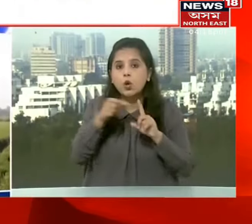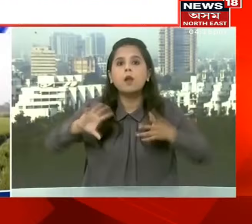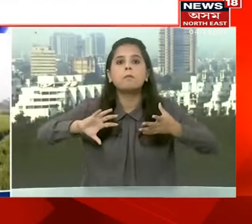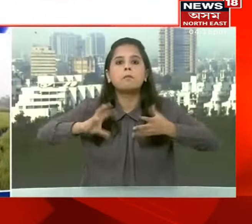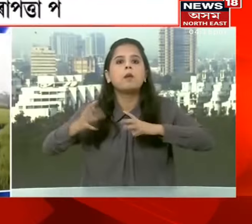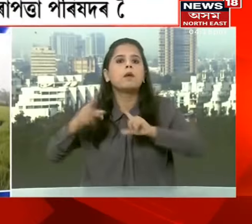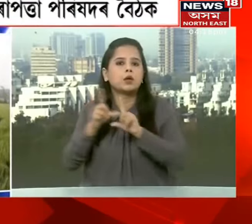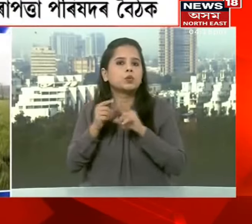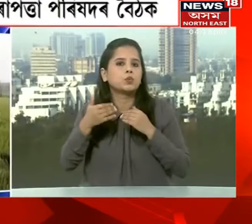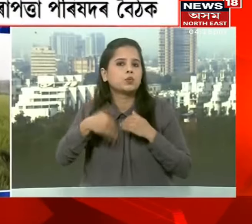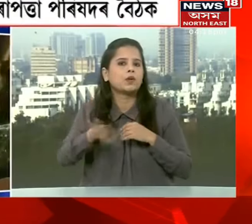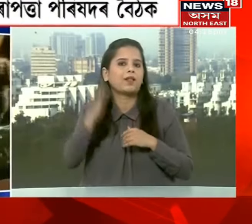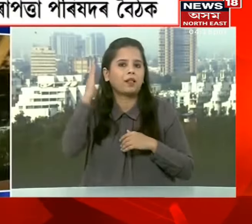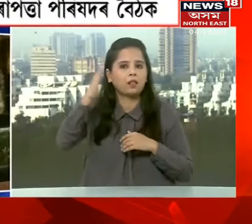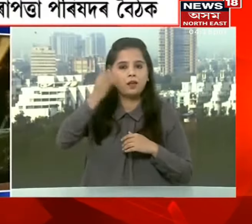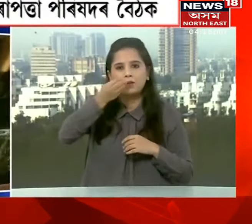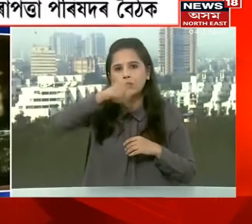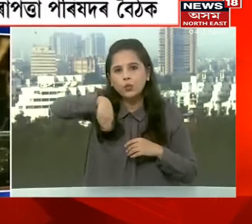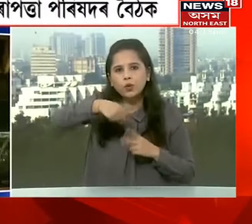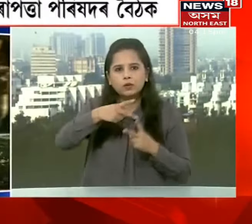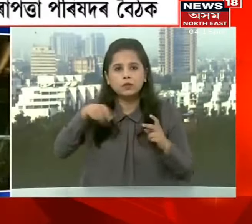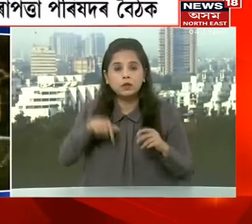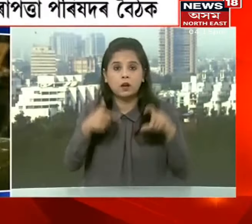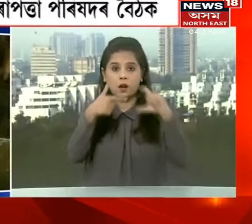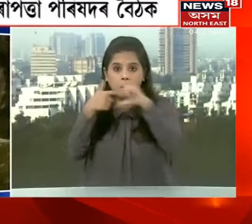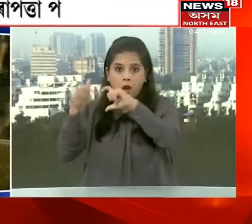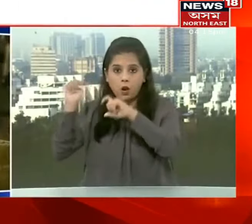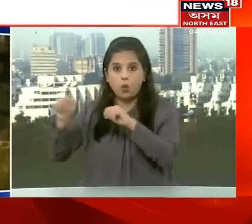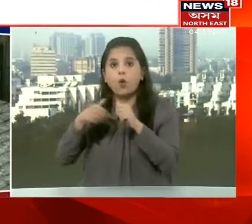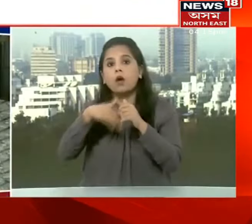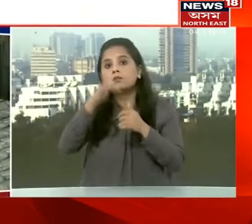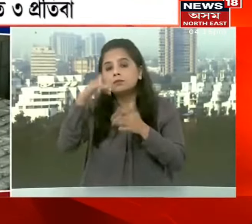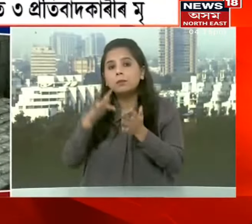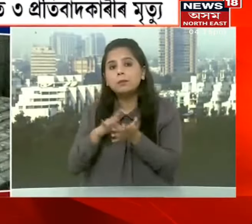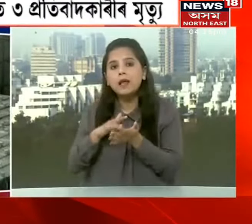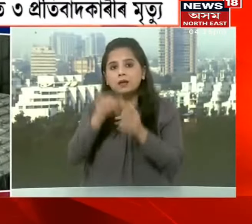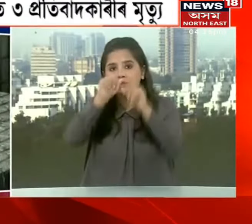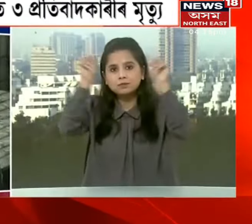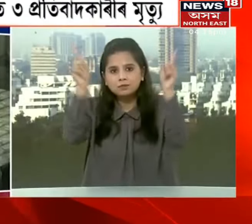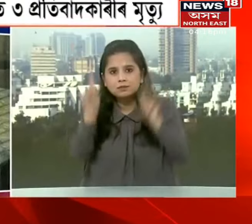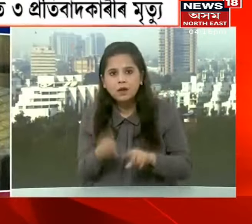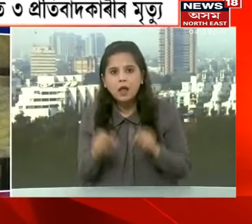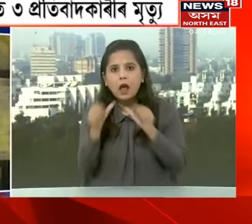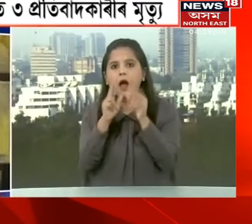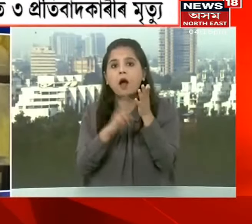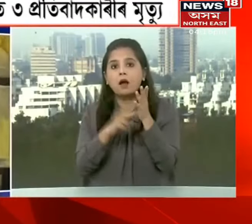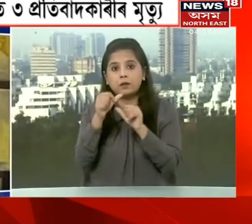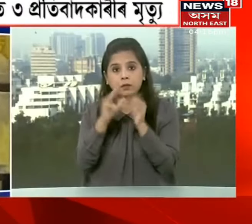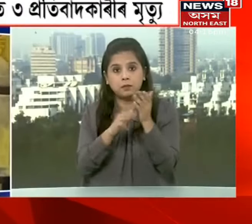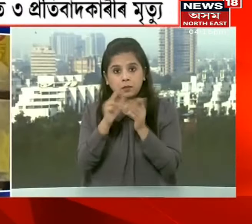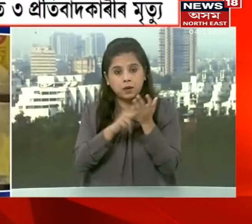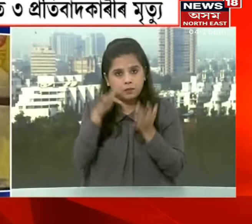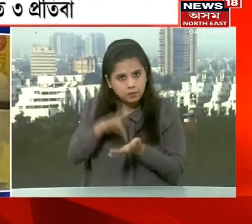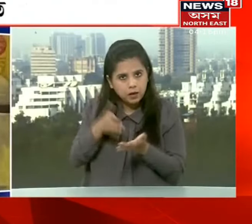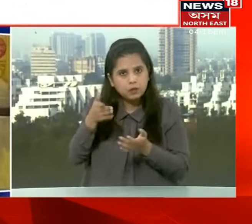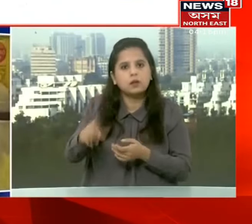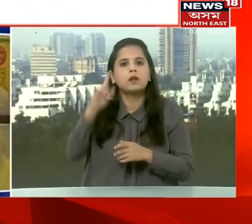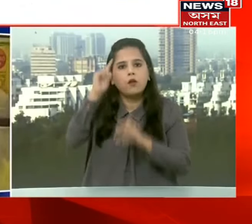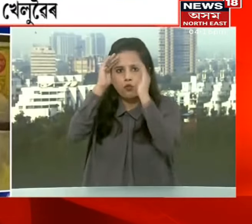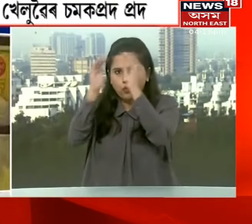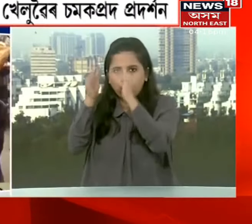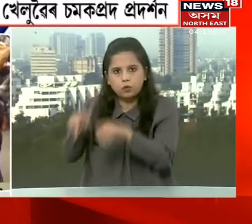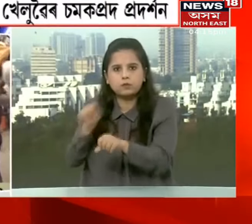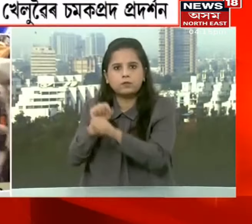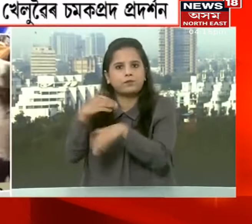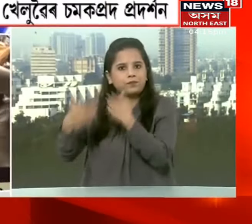किया जाएगा। इसमें पूर्वोत्तर क्षेत्र तथा अंडमान और निकोबार द्वीप समूह पर विशेष ध्यान दिया जाएगा। इस योजना के तहत देश में